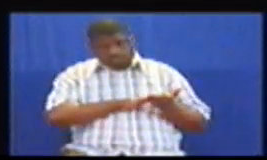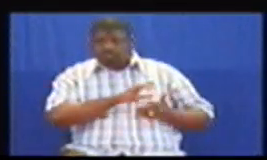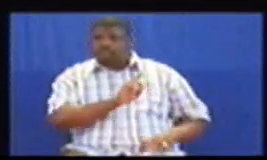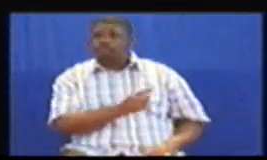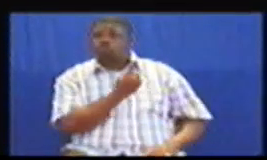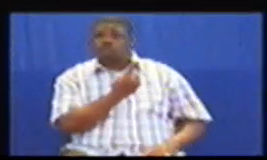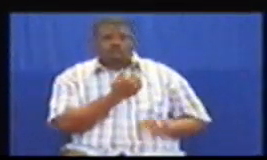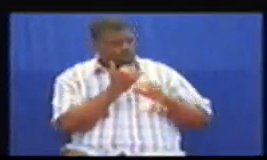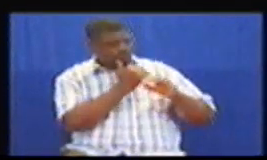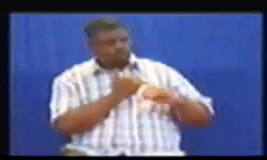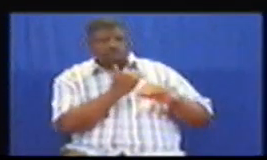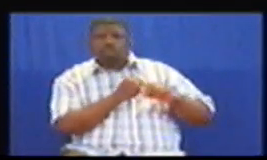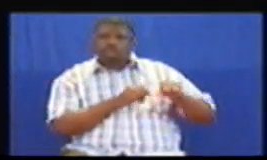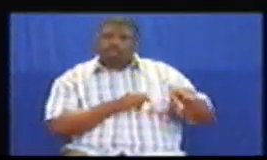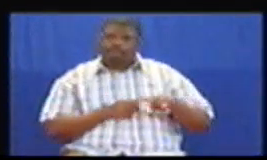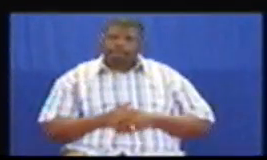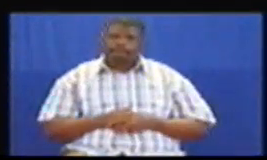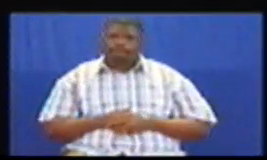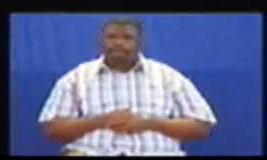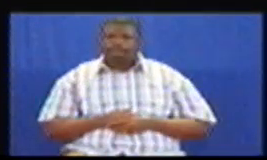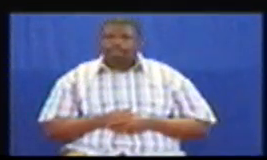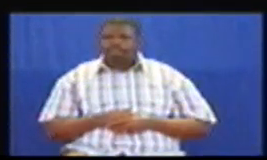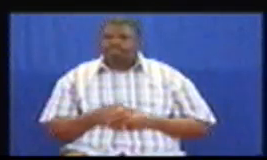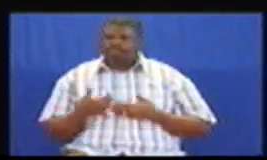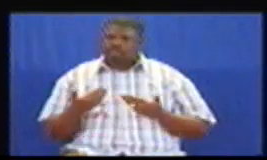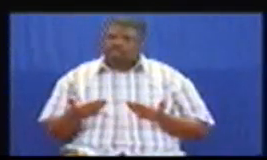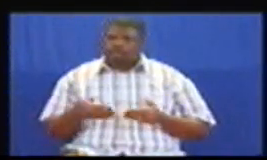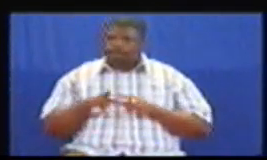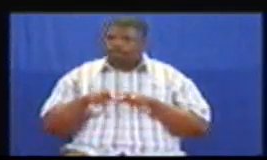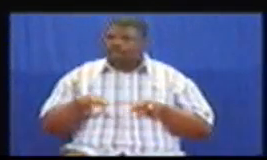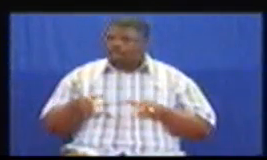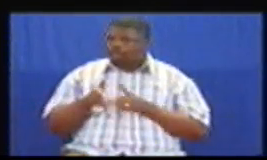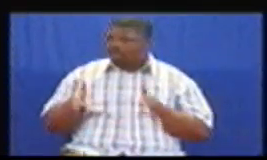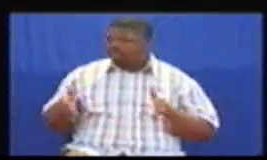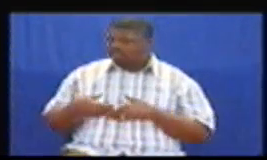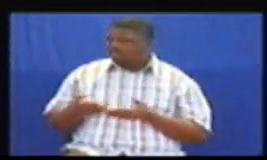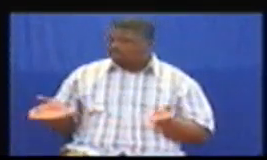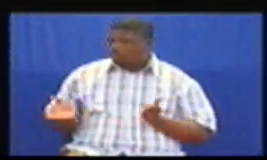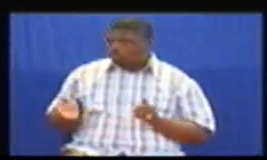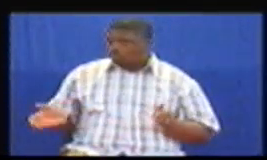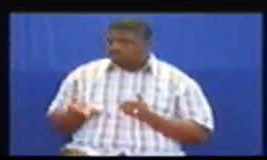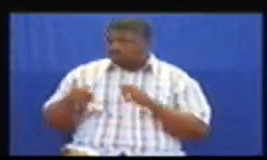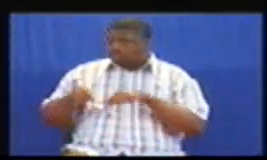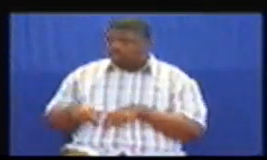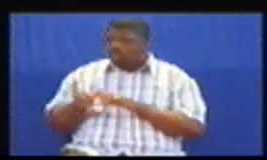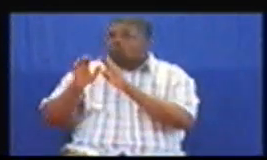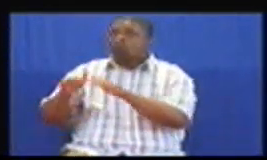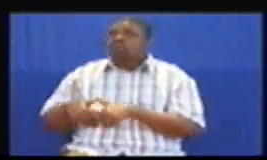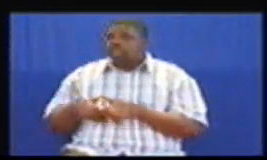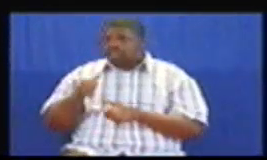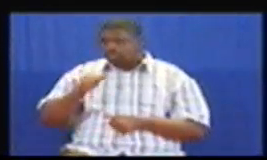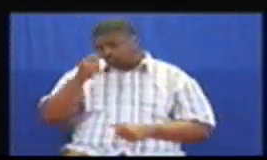wa kidemokrasia. Sasa mahakama haina nafasi ya kuja kujitetea wala kuzungumza hapa bungeni. Ndio